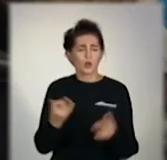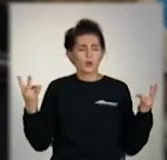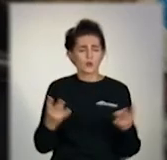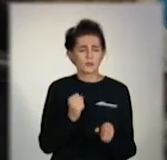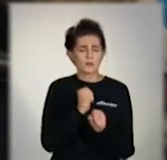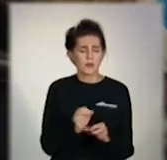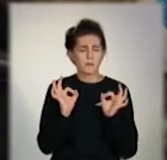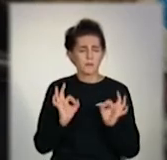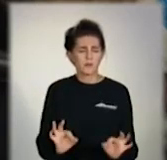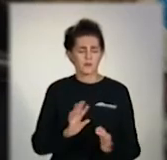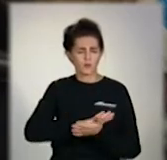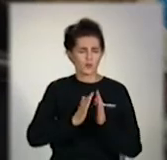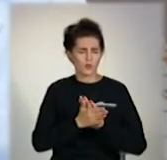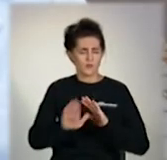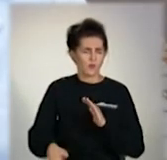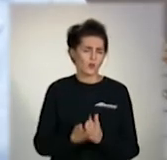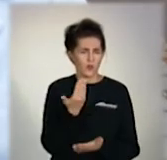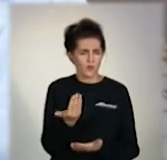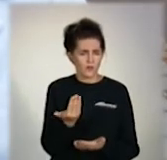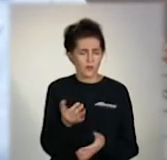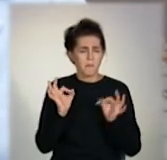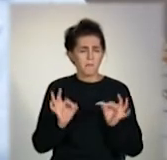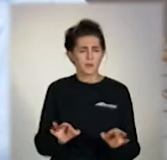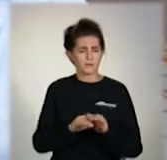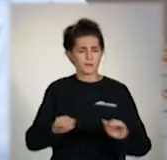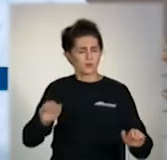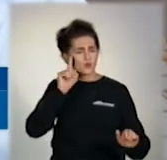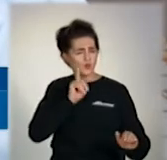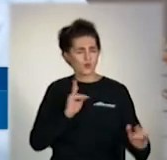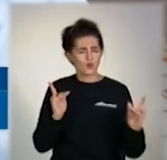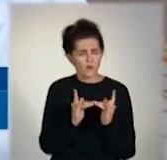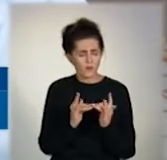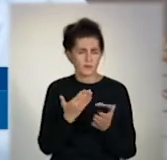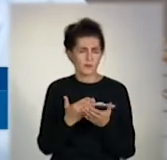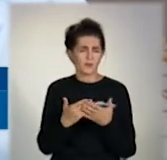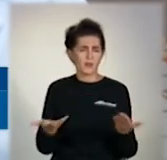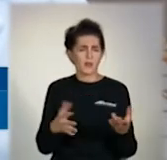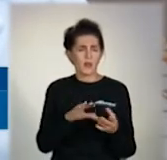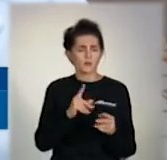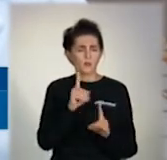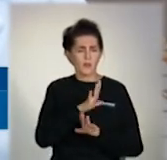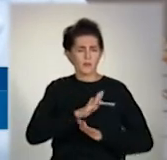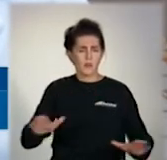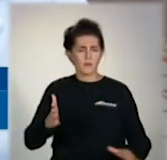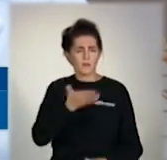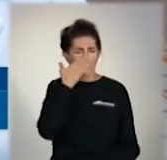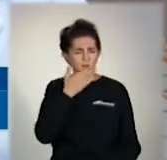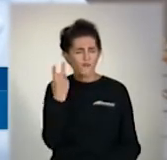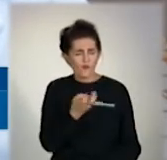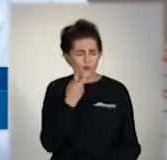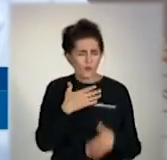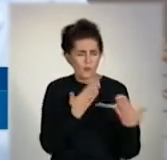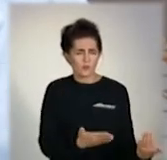для відновлення. Правильне комфортне ліжко, відсутність неприємних запахів,